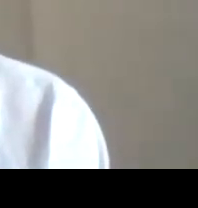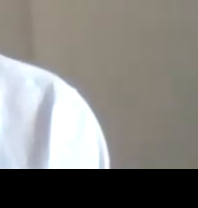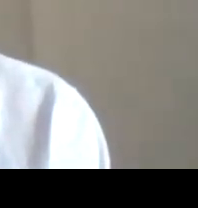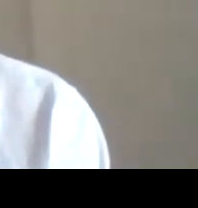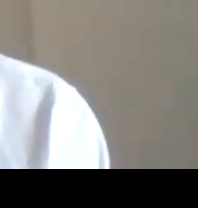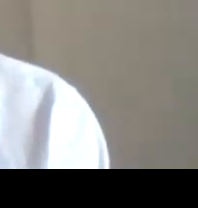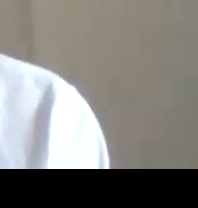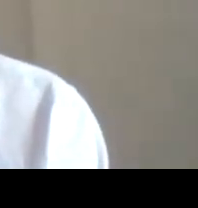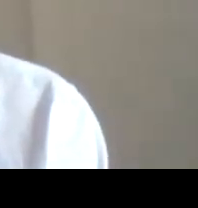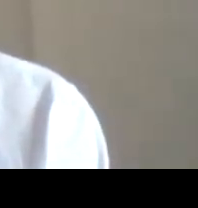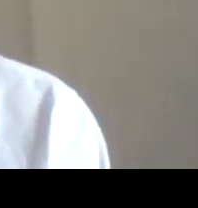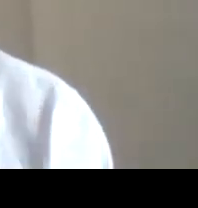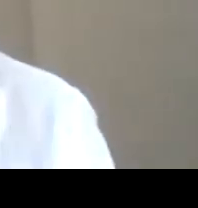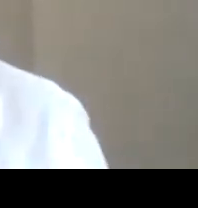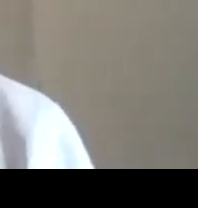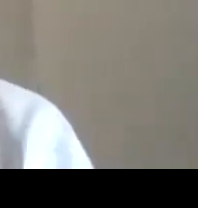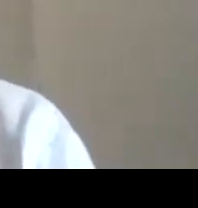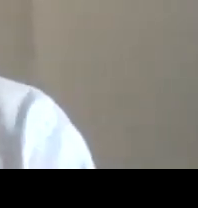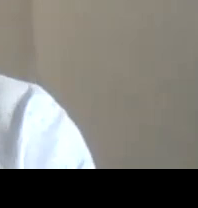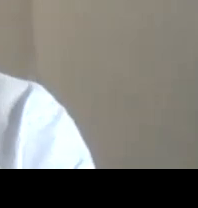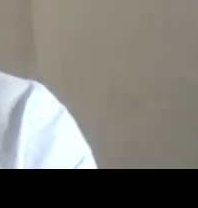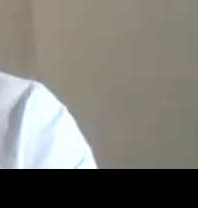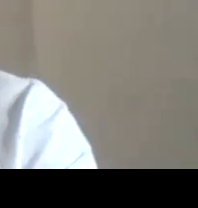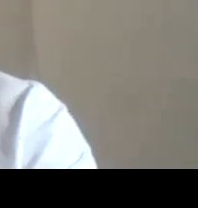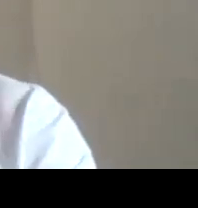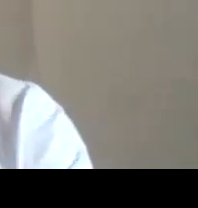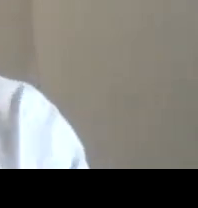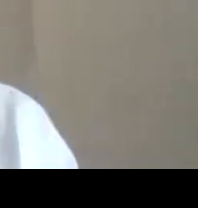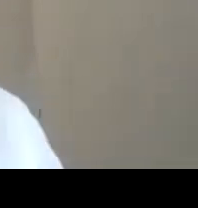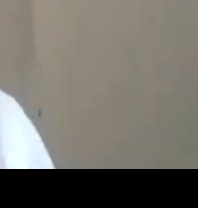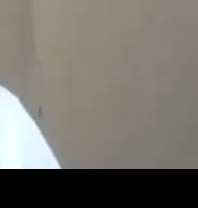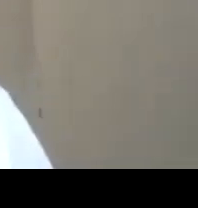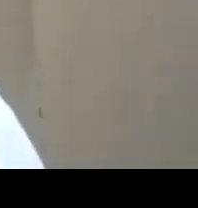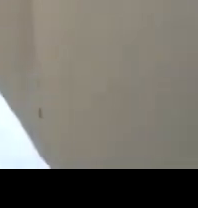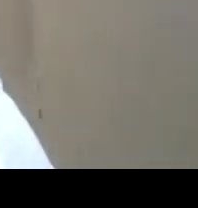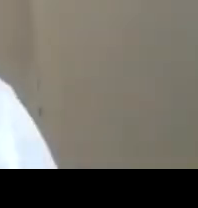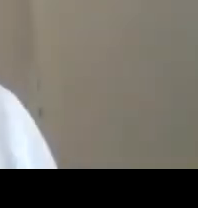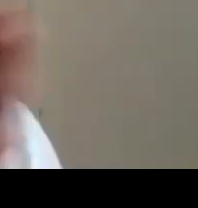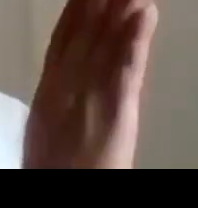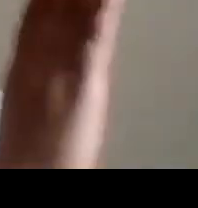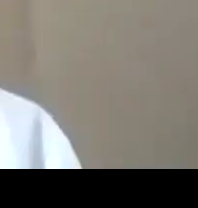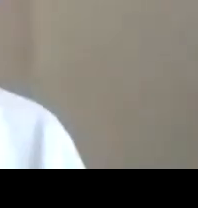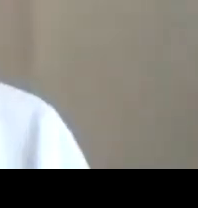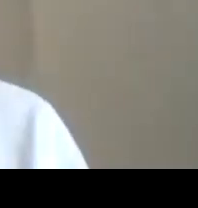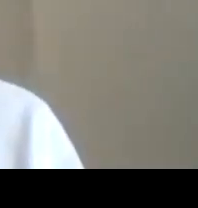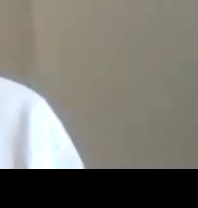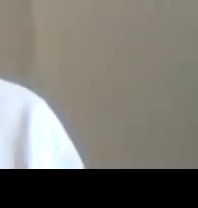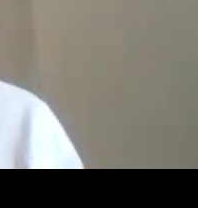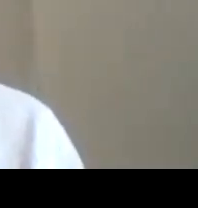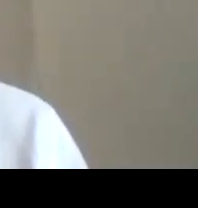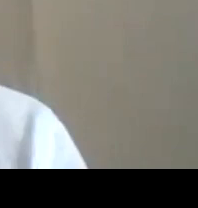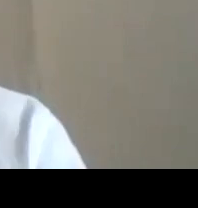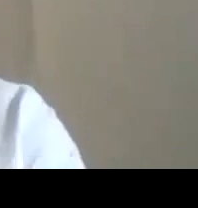Do you like to learn English? Đừng có dùng do you like to learn English, nó dầm quá ha. Do you like to learn English, nói như một dòng chảy.